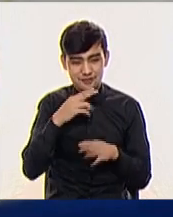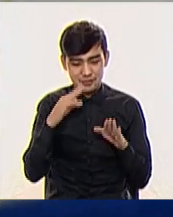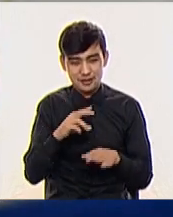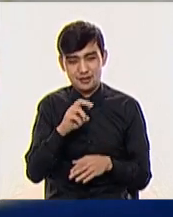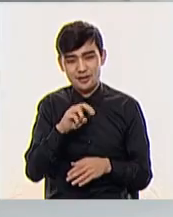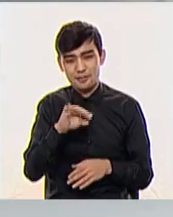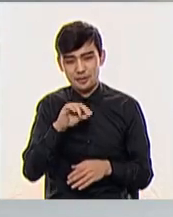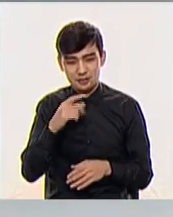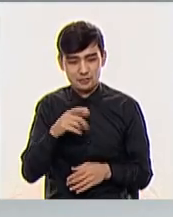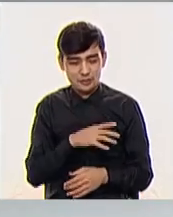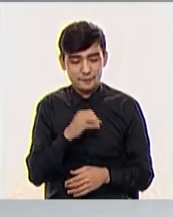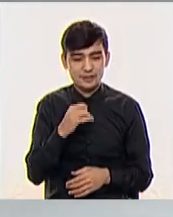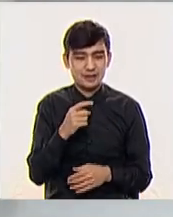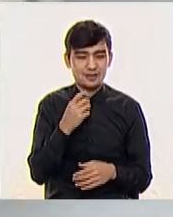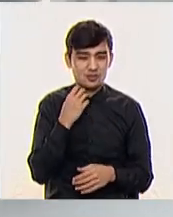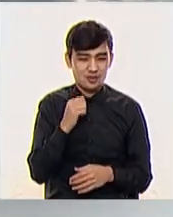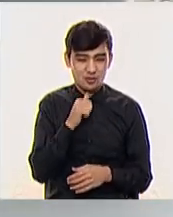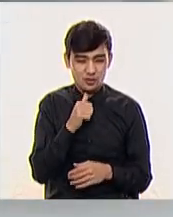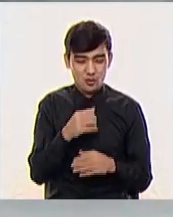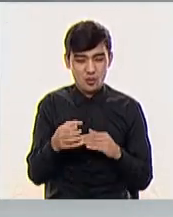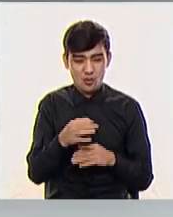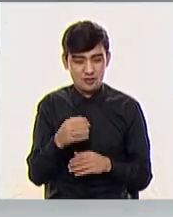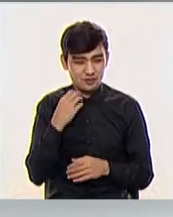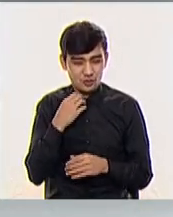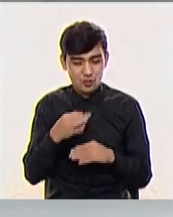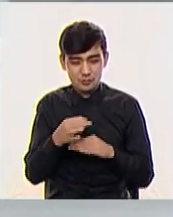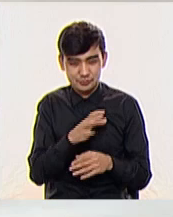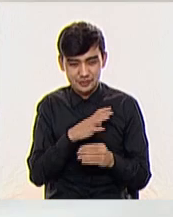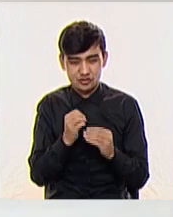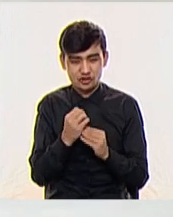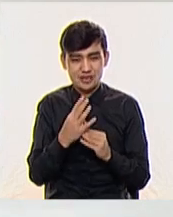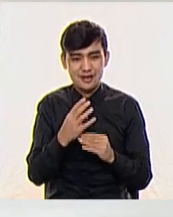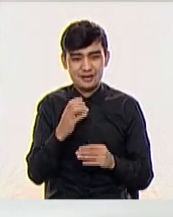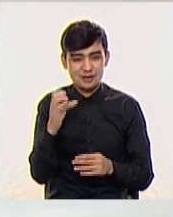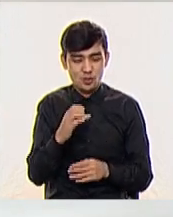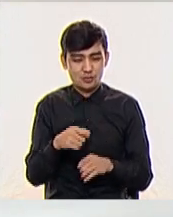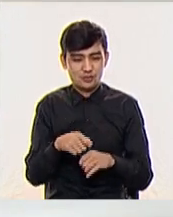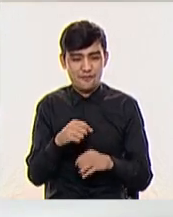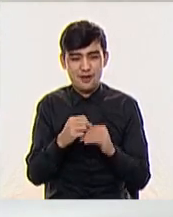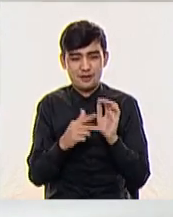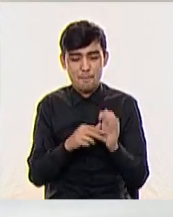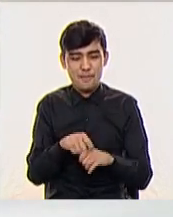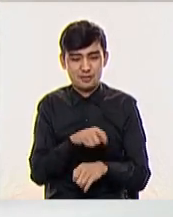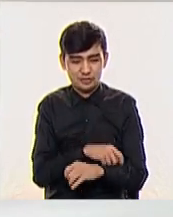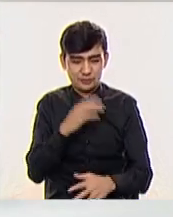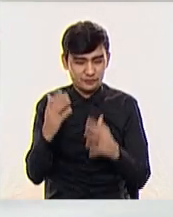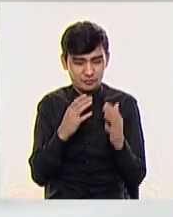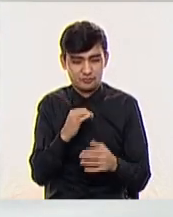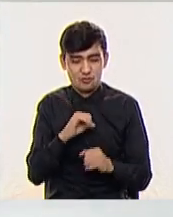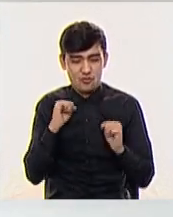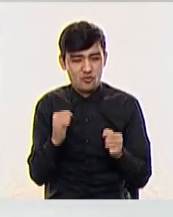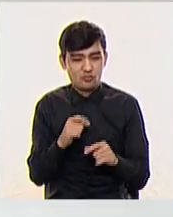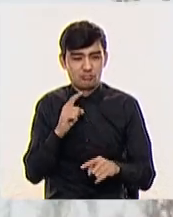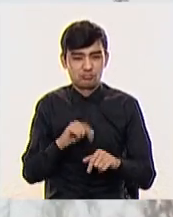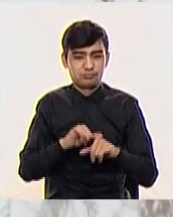кемпингте болды. Ал Қызылорда облысында 14 градустық суыққа секундына 18 метр соққан жел қосылып, аяздың қарқынын күшейткен.